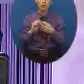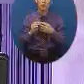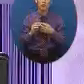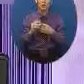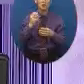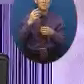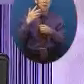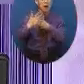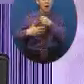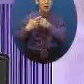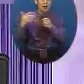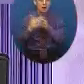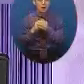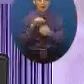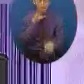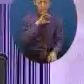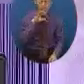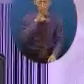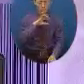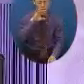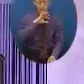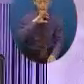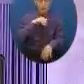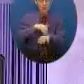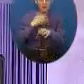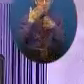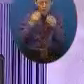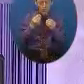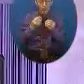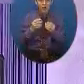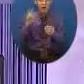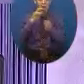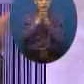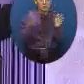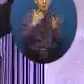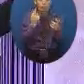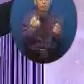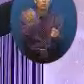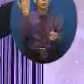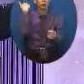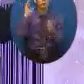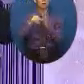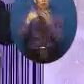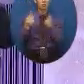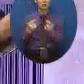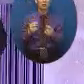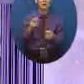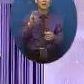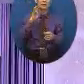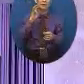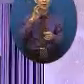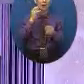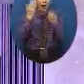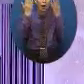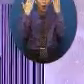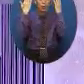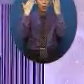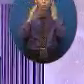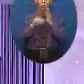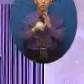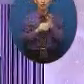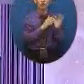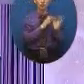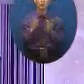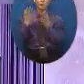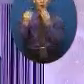그리고 많게는 뭐 8년 뭐 이렇게도 훈련을 하고 준비를 하는데요. 당시에도 이런 기생학교를 통해서